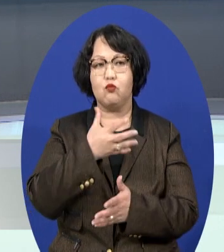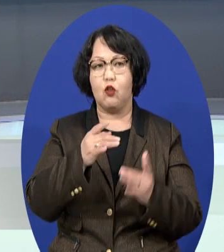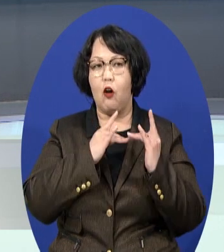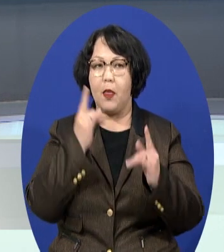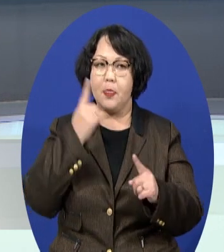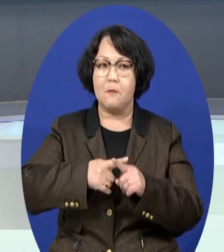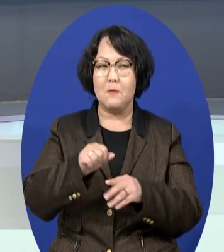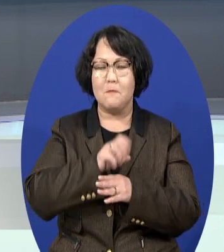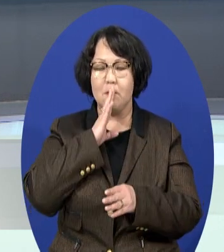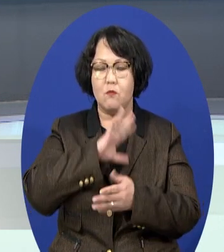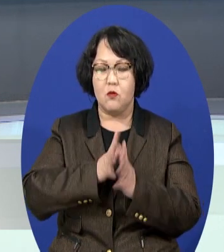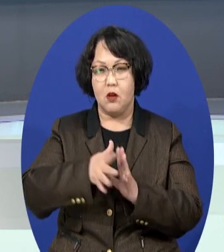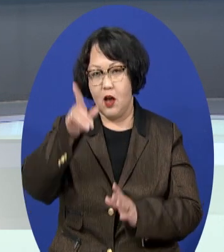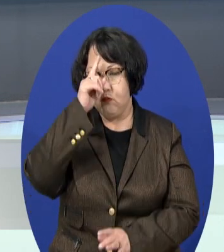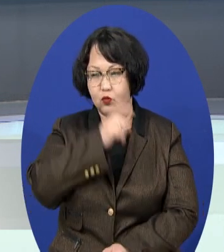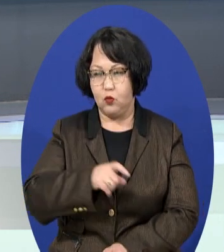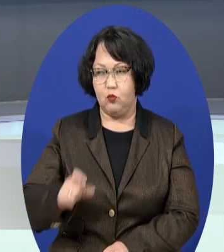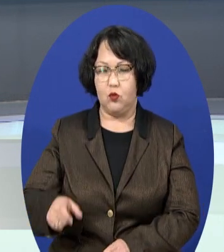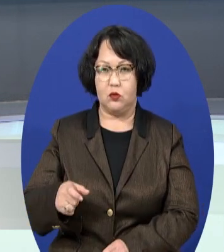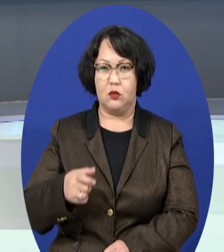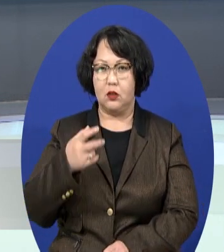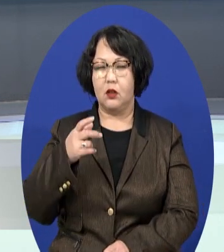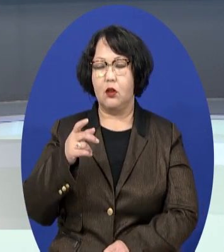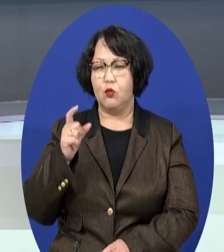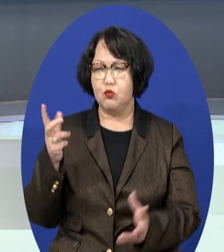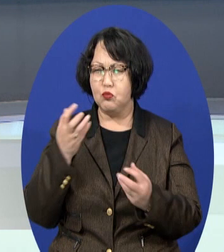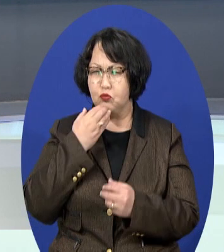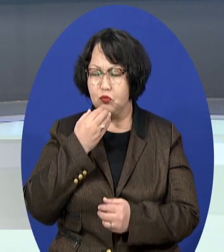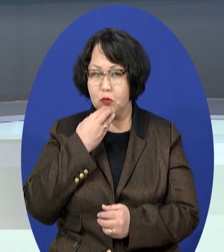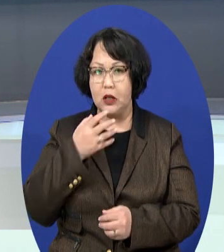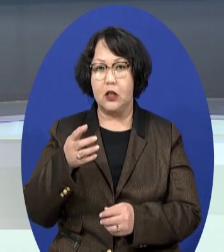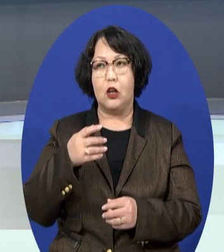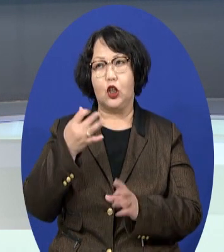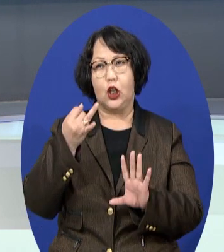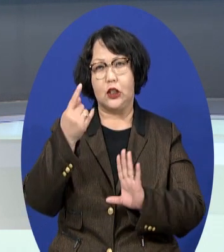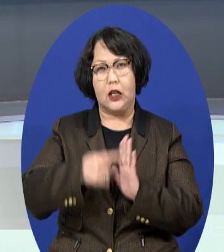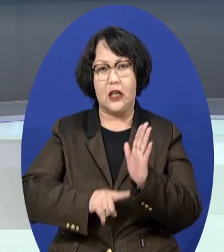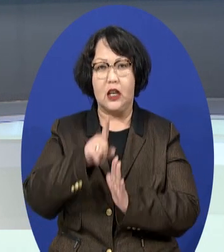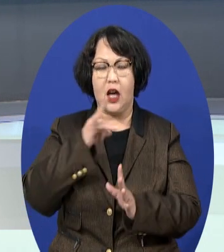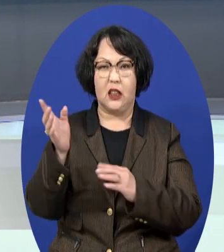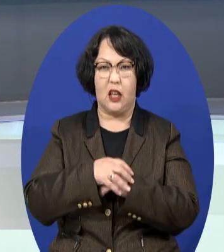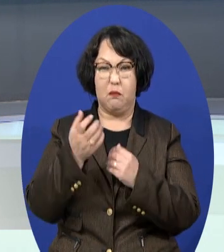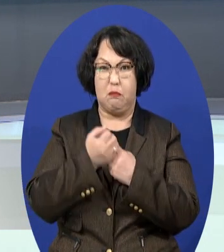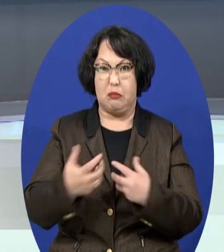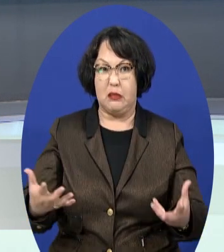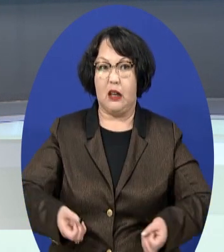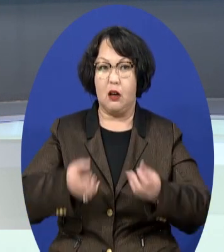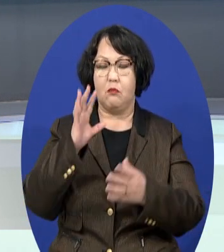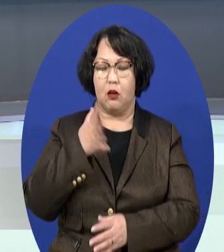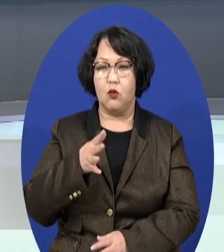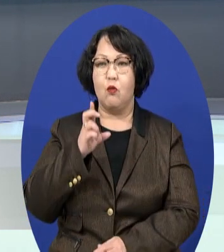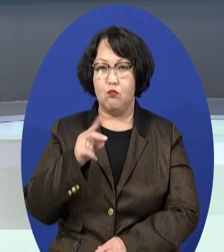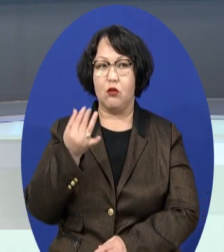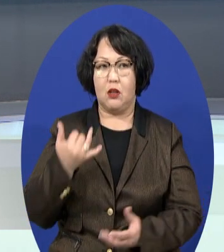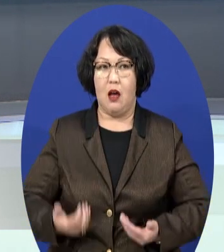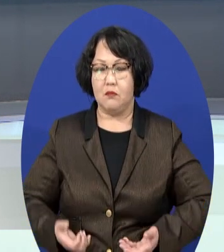хүрэлцээ хангалтгүй. Ирэх сарын ихээр насралт хамгийн өндөр түвшинд ойртох судалгаа гарсан. Тиймээс одоо нөхцөл байдлыг бодитоор харж тохируулах хийхгүй бол цар тахалд Монгол улс